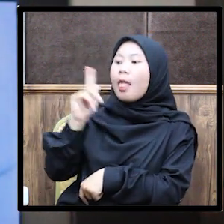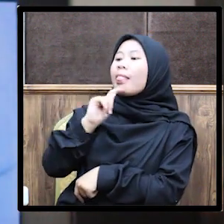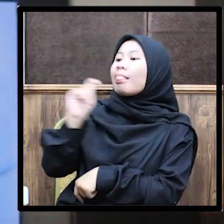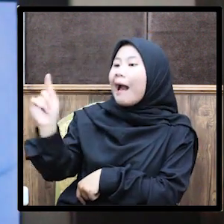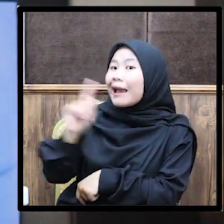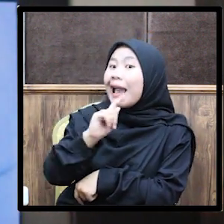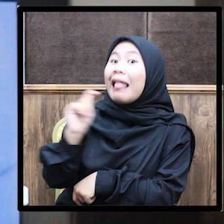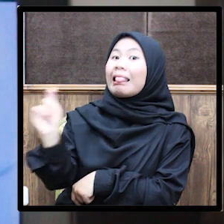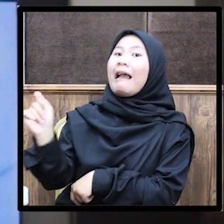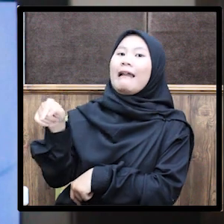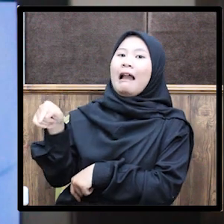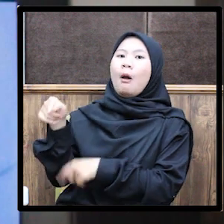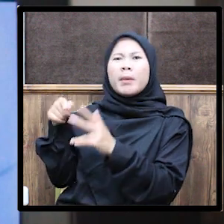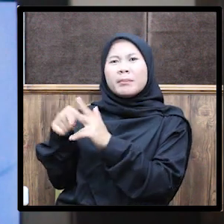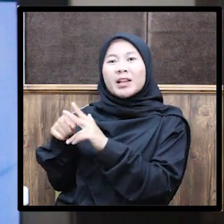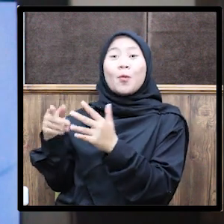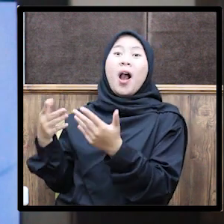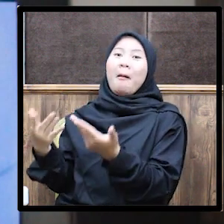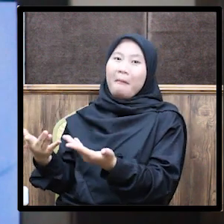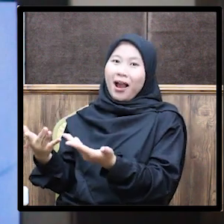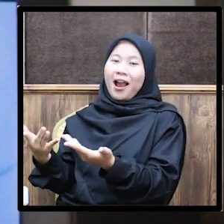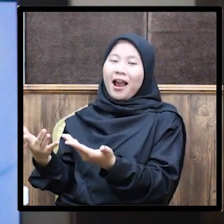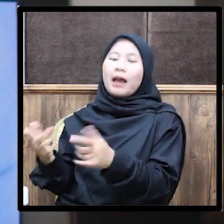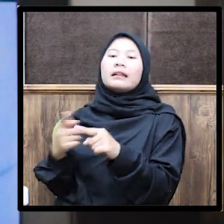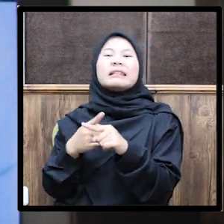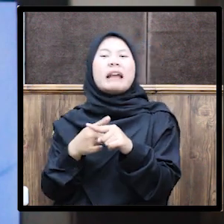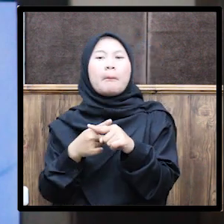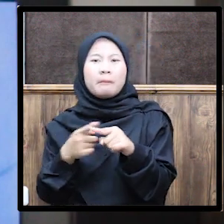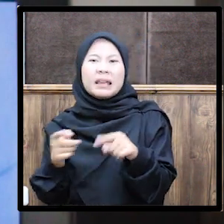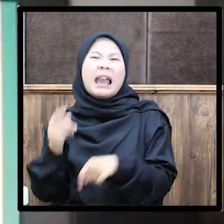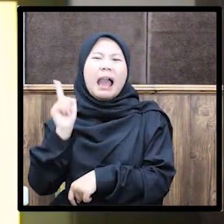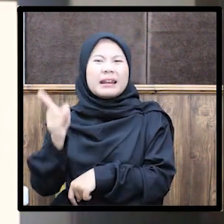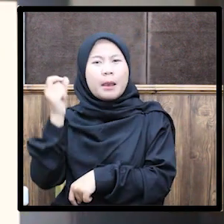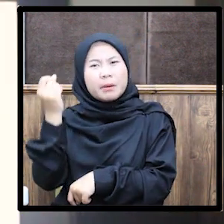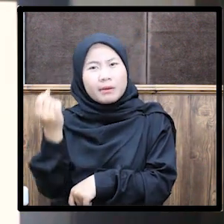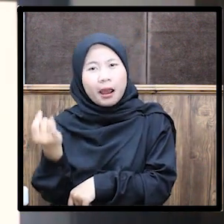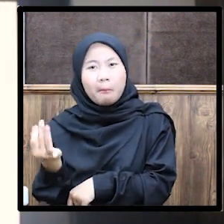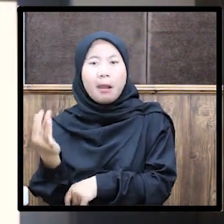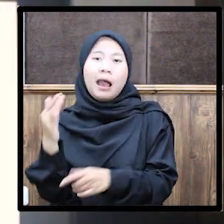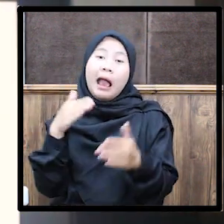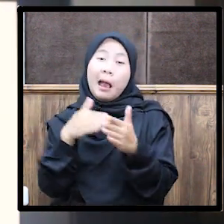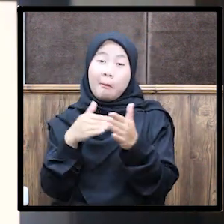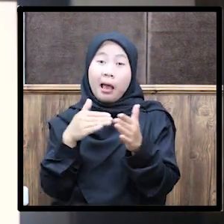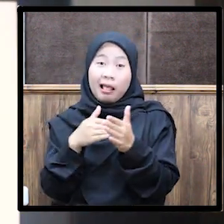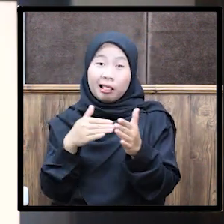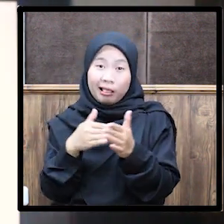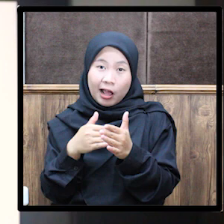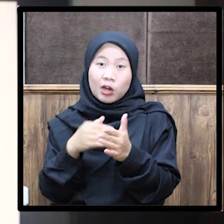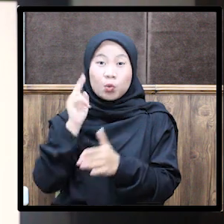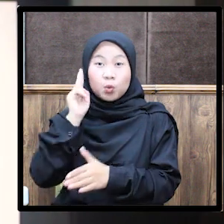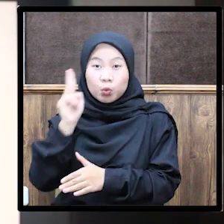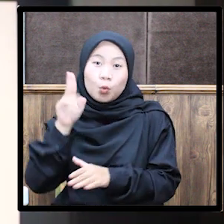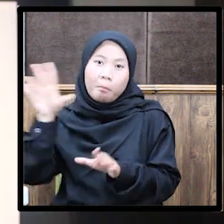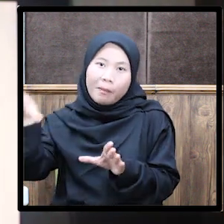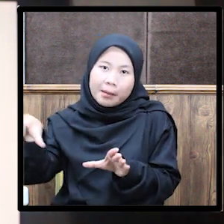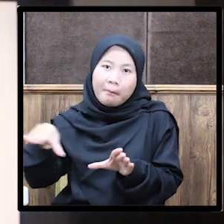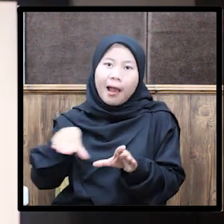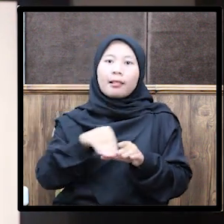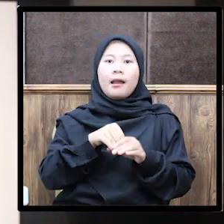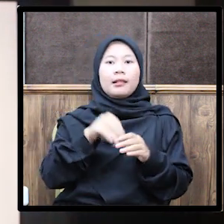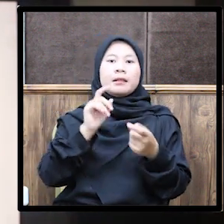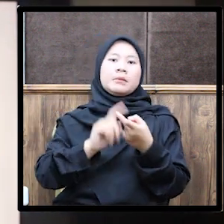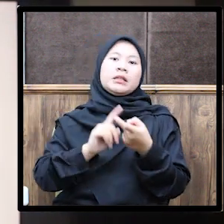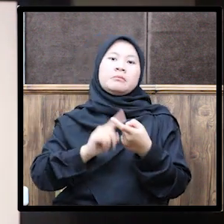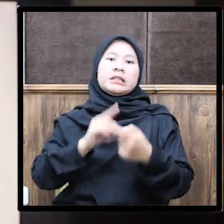apa. Tetapi memang kemudian masih ada beberapa hambatan ketika mau menjenguk teman-teman disabilitas. Sekali lagi karena